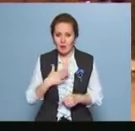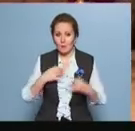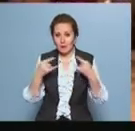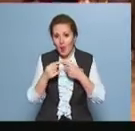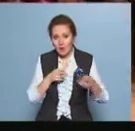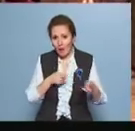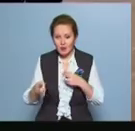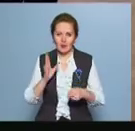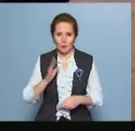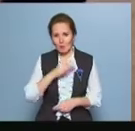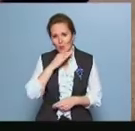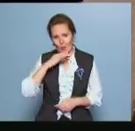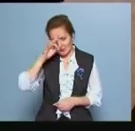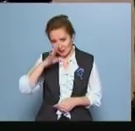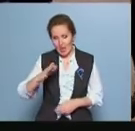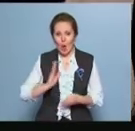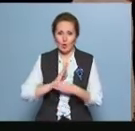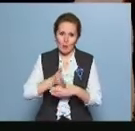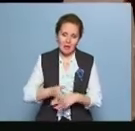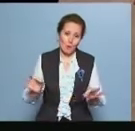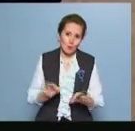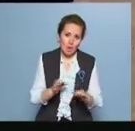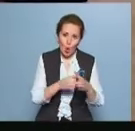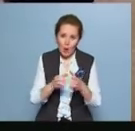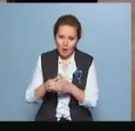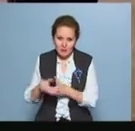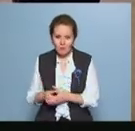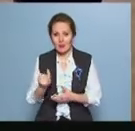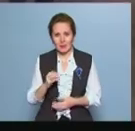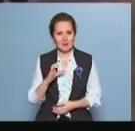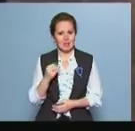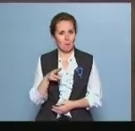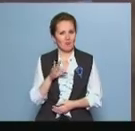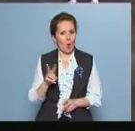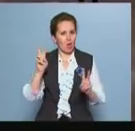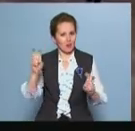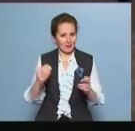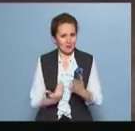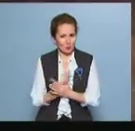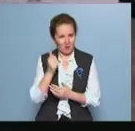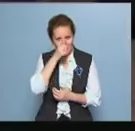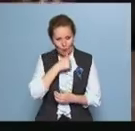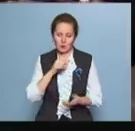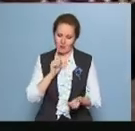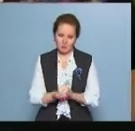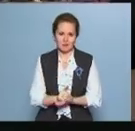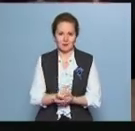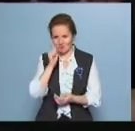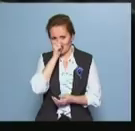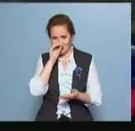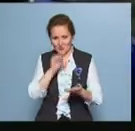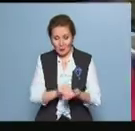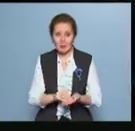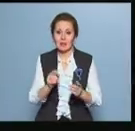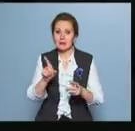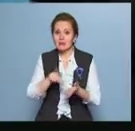ожидается много знаменитых гостей, музыкальных коллективов, и без символа наступающего года тоже не обойдется. Итак, запись главного новогоднего